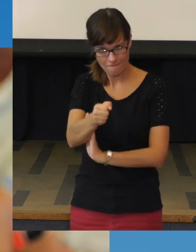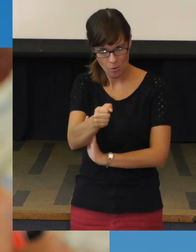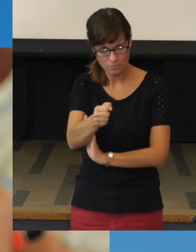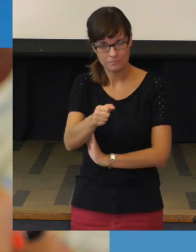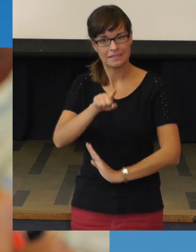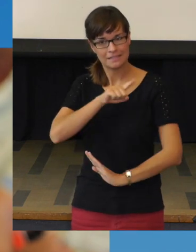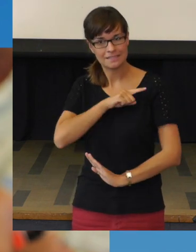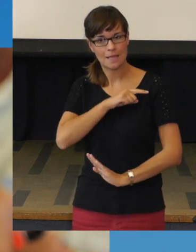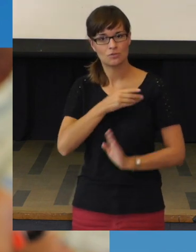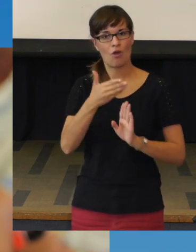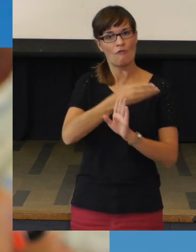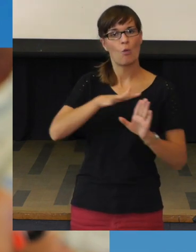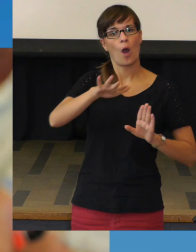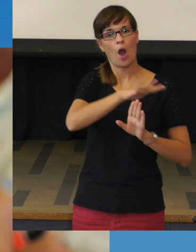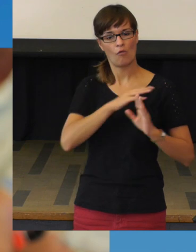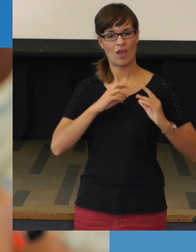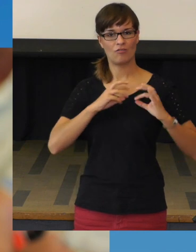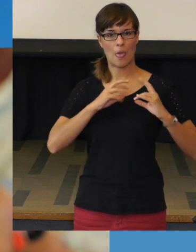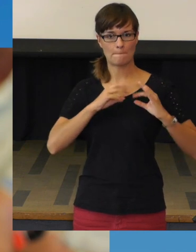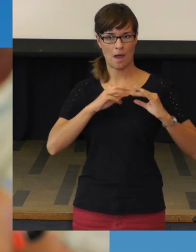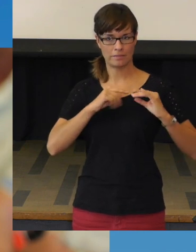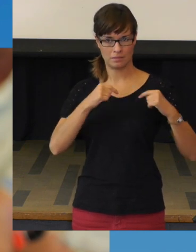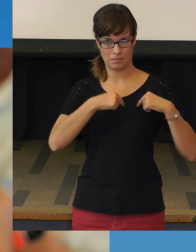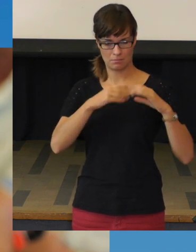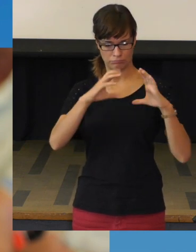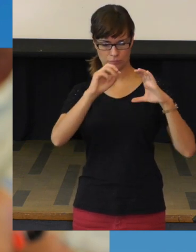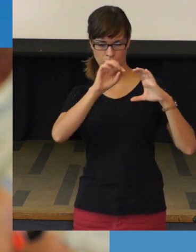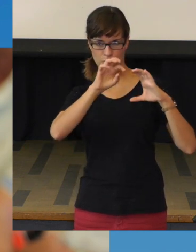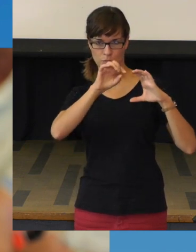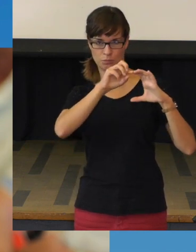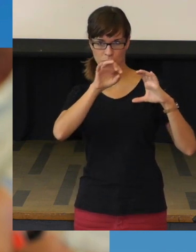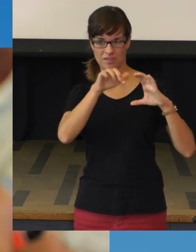ein Vorhofflimmern vorliegt. Dieses Vorhofflimmern